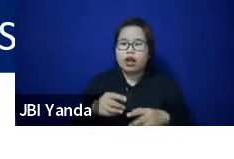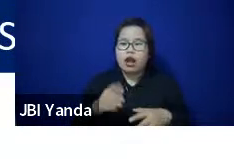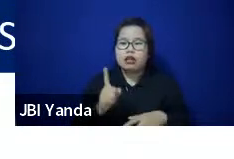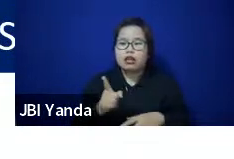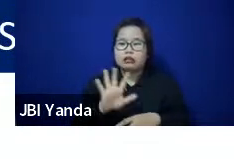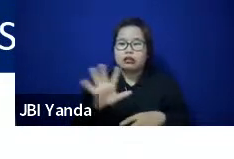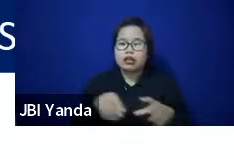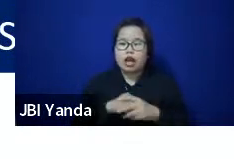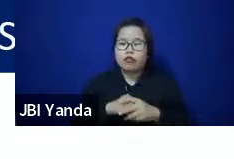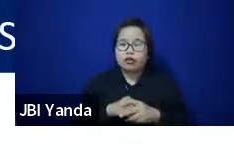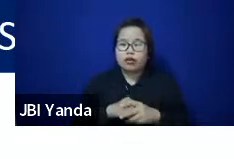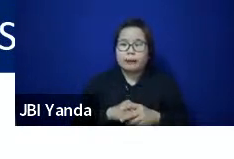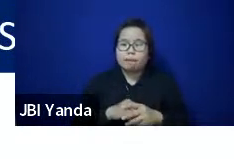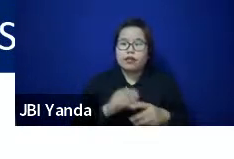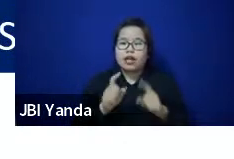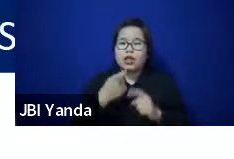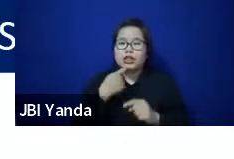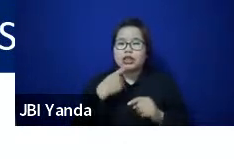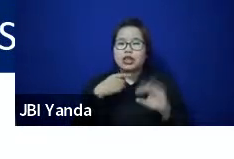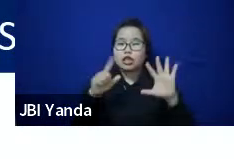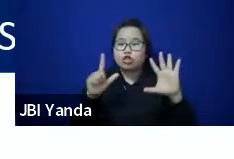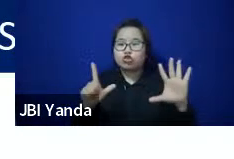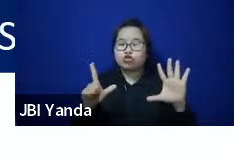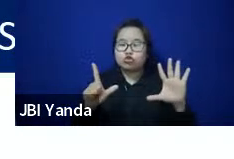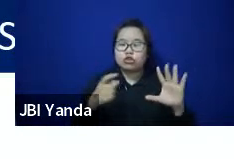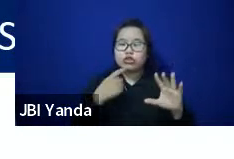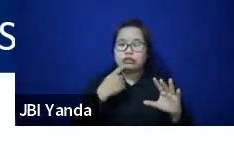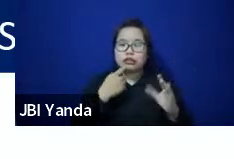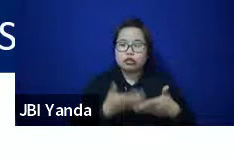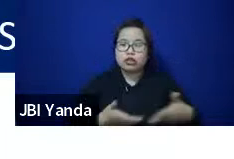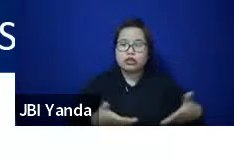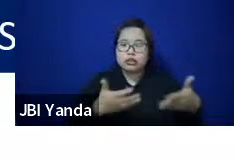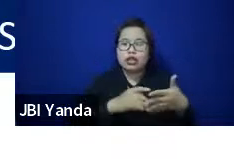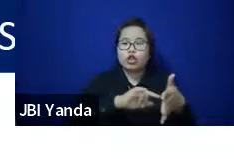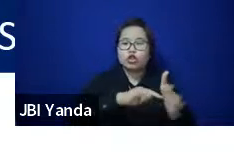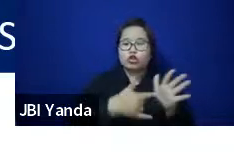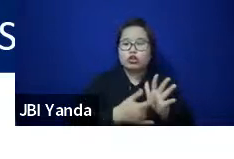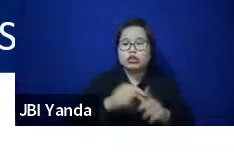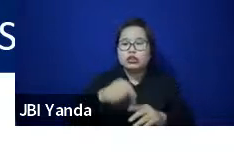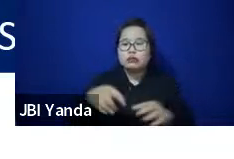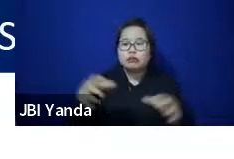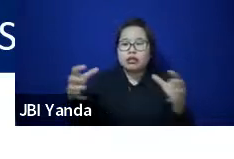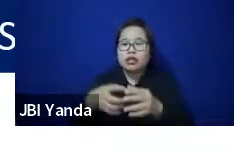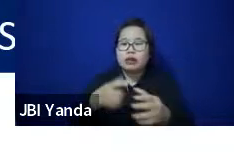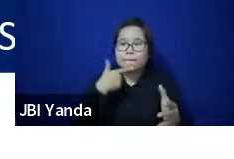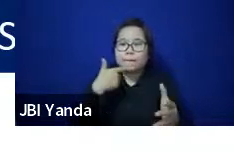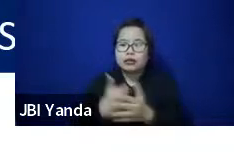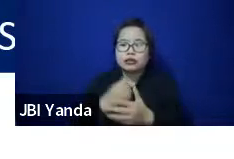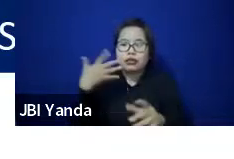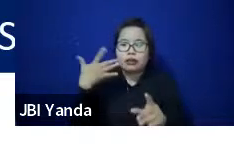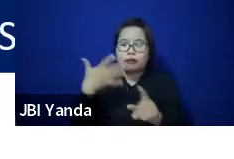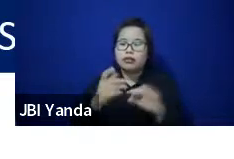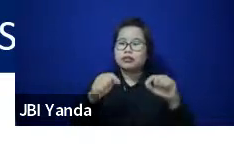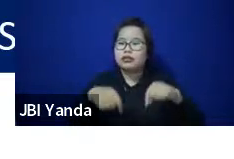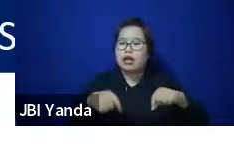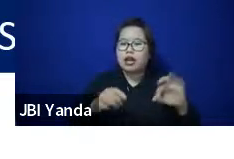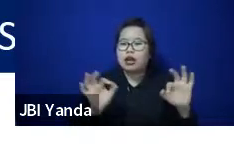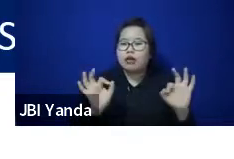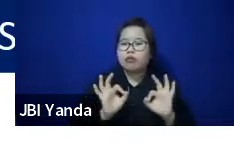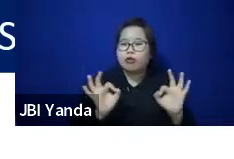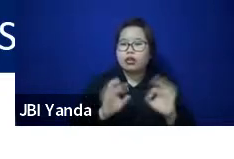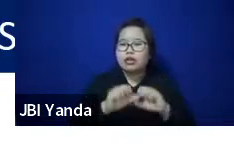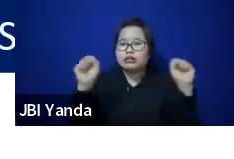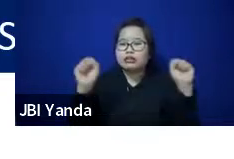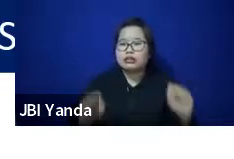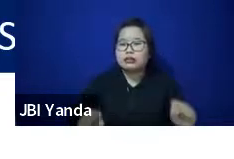tercover. Nah terkait dengan yang ketujuh itu asistive teknologi, karena ini juga bagian yang sangat penting, sampai sekarang memang masih belum ada satu